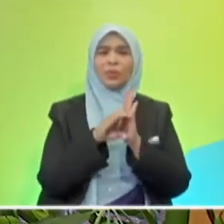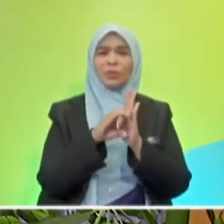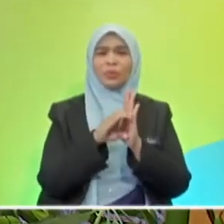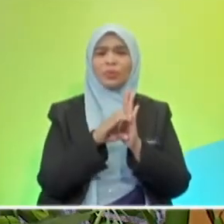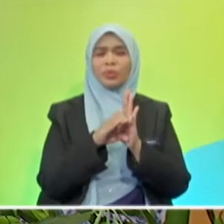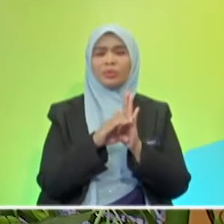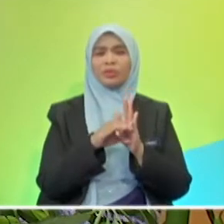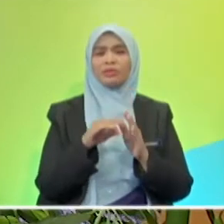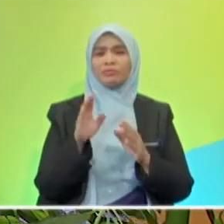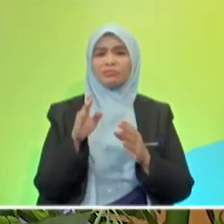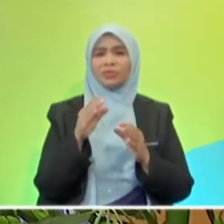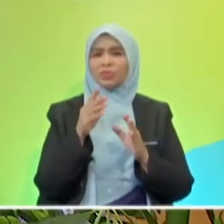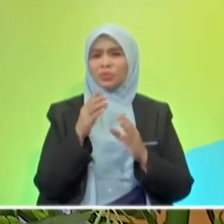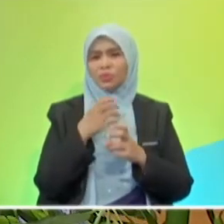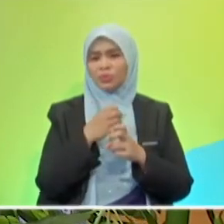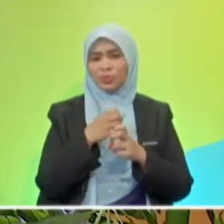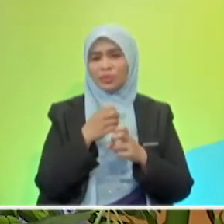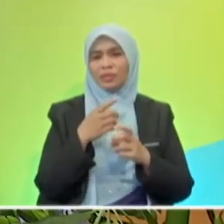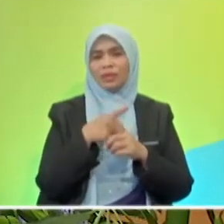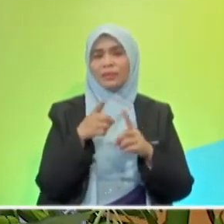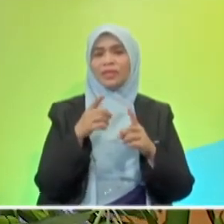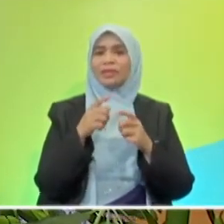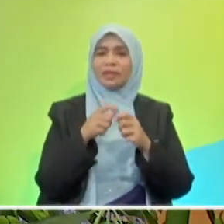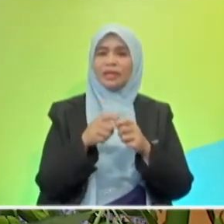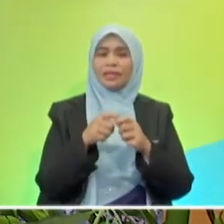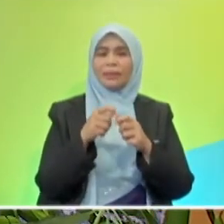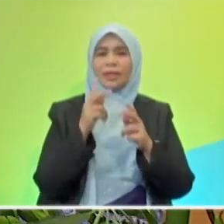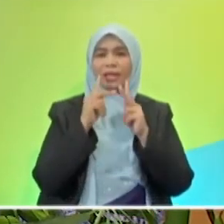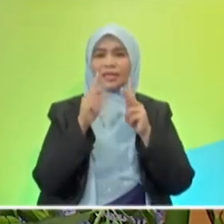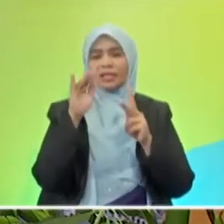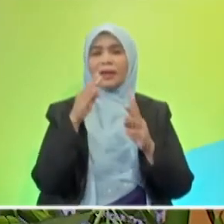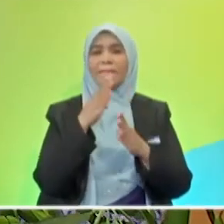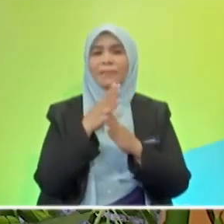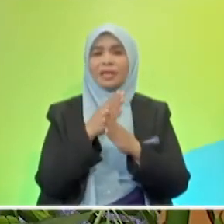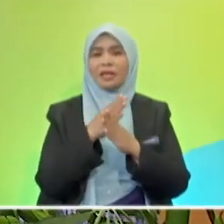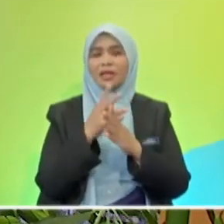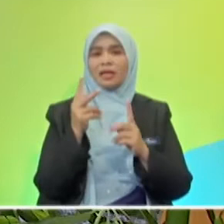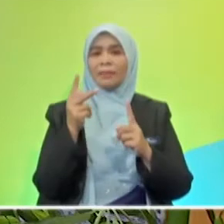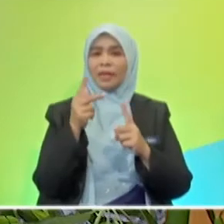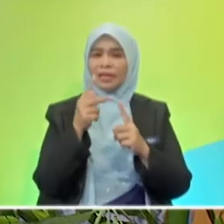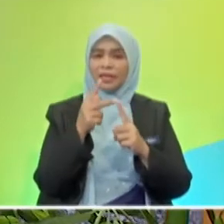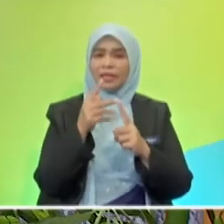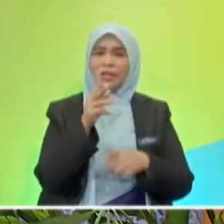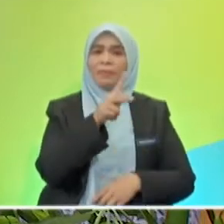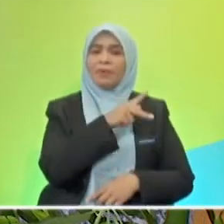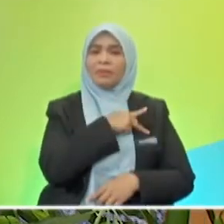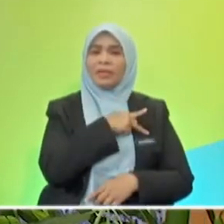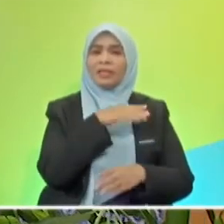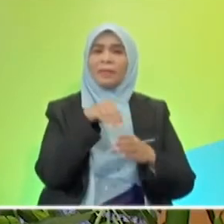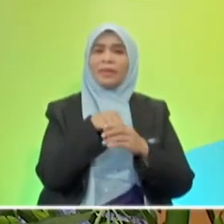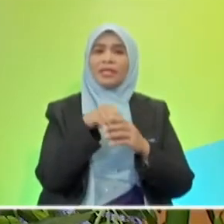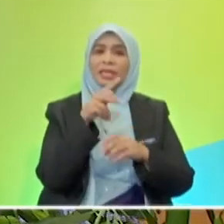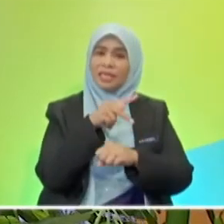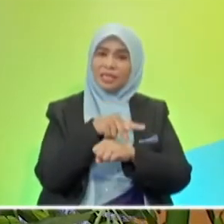di 2 eh Tetapi dia tetap berkata jujur dan benar kepada pemerintah ketika itu betul tuh dan tepat pilihan nih